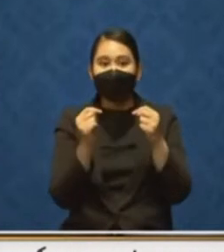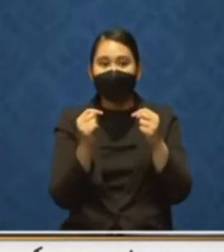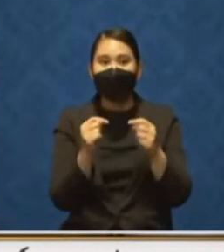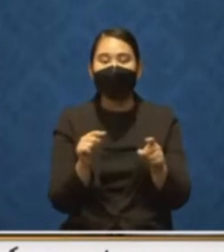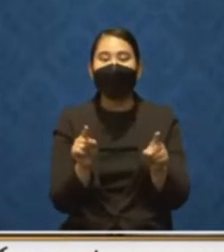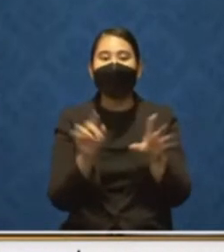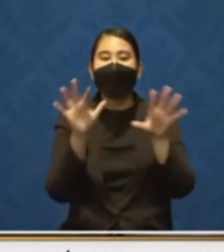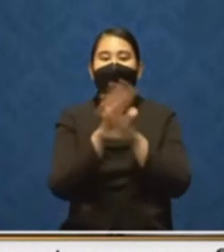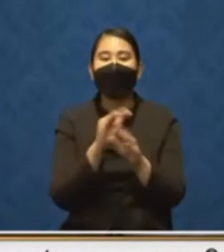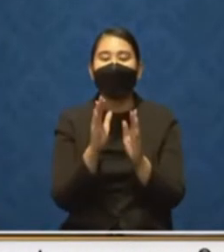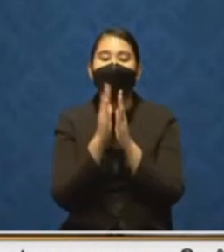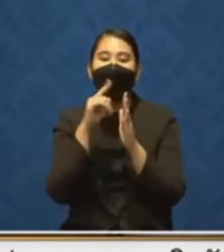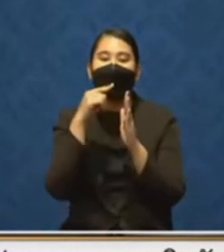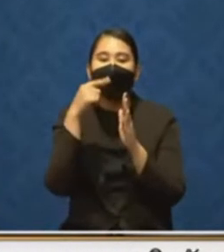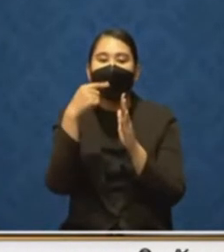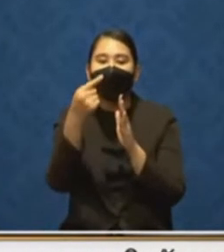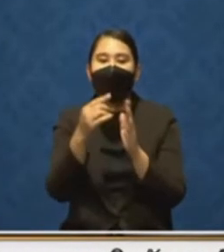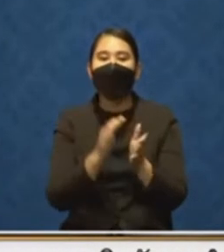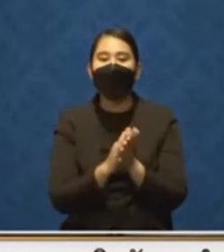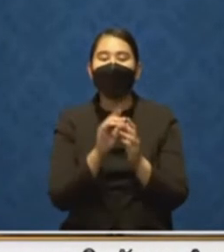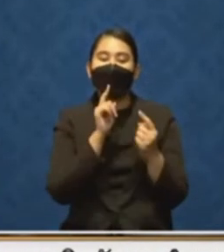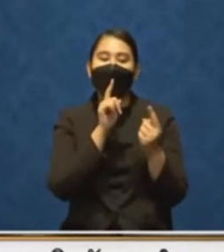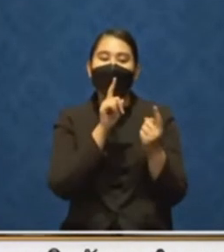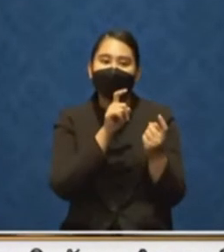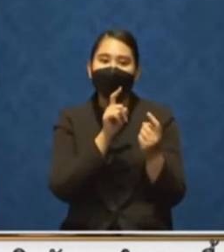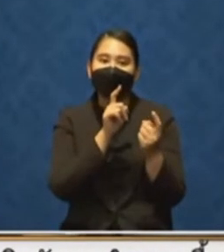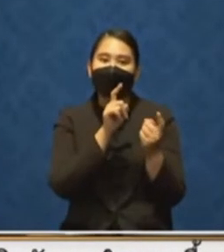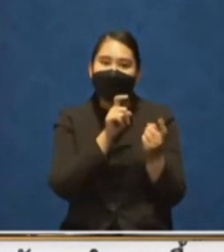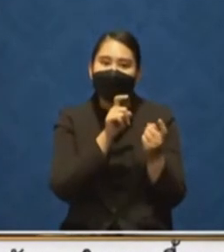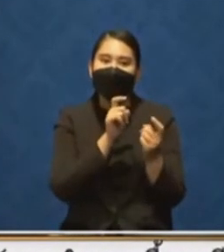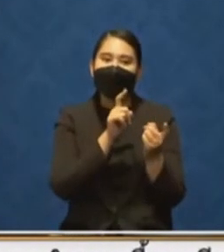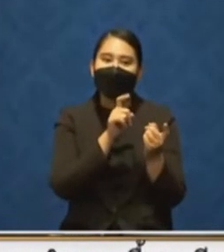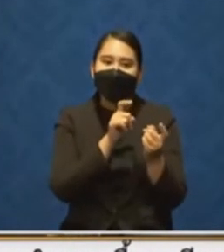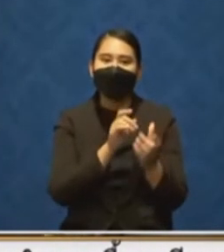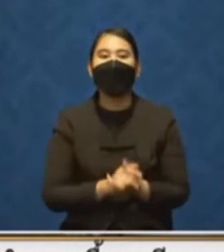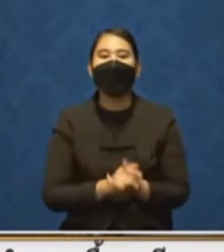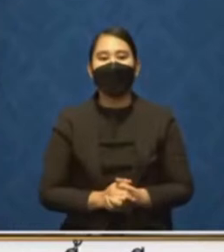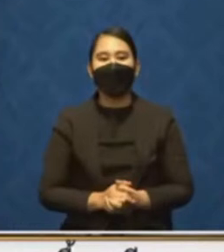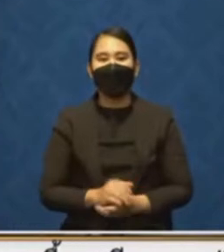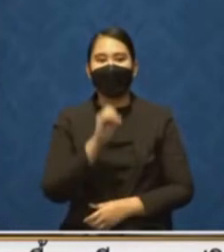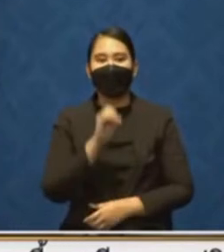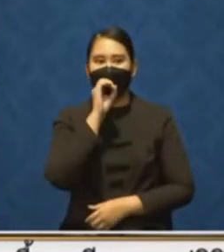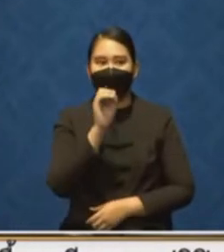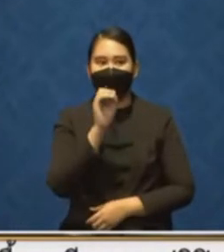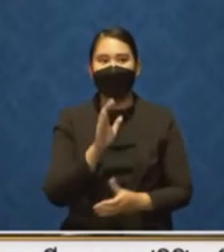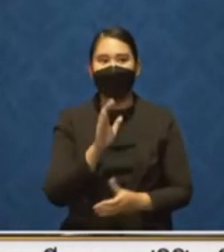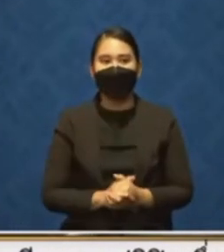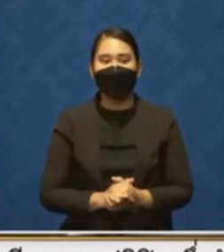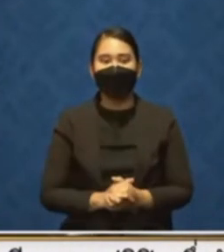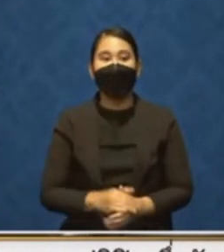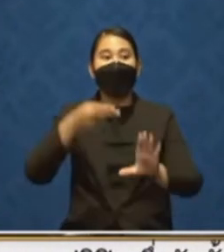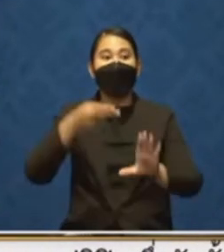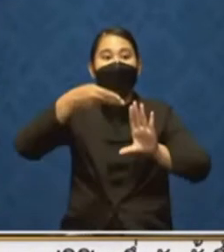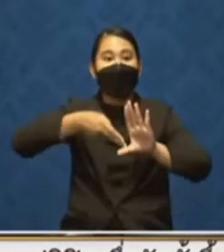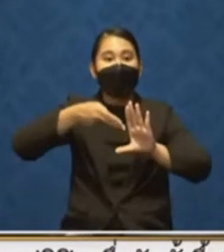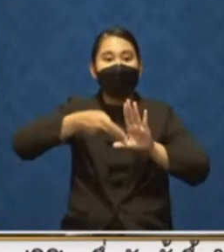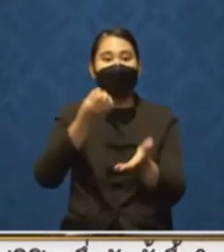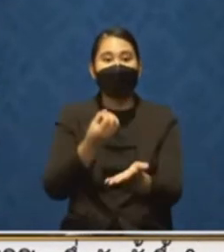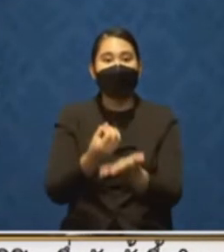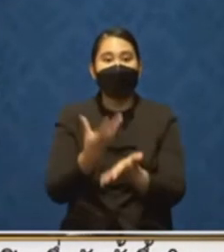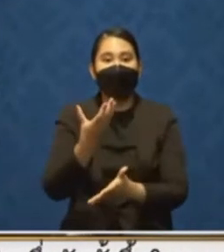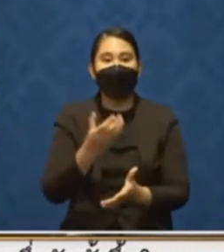นะโมตะสะ 3จบอ่ะถามในก็ตอบแบบเนี้ยพี่น้องประชาชนครับน้ำมันแพงไม่